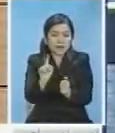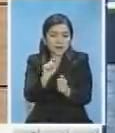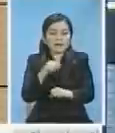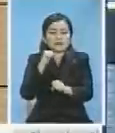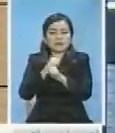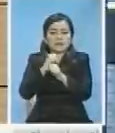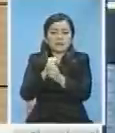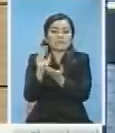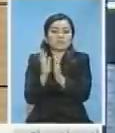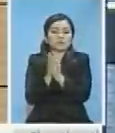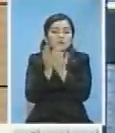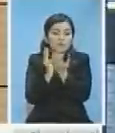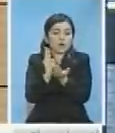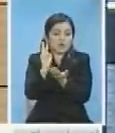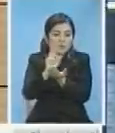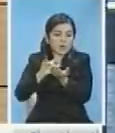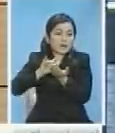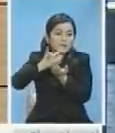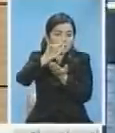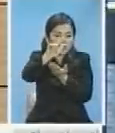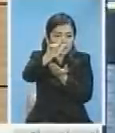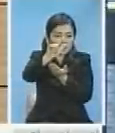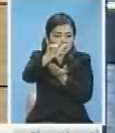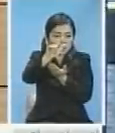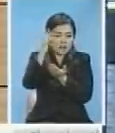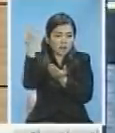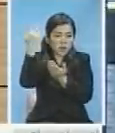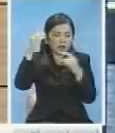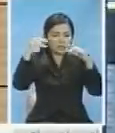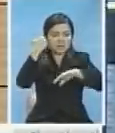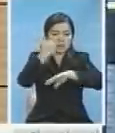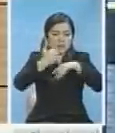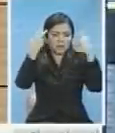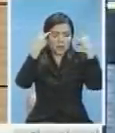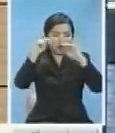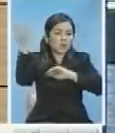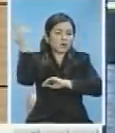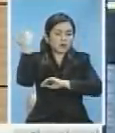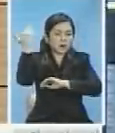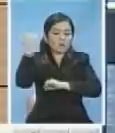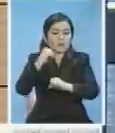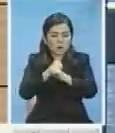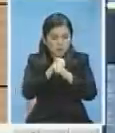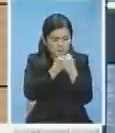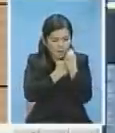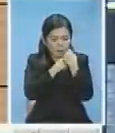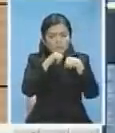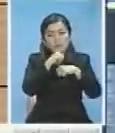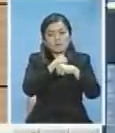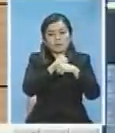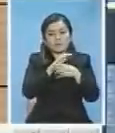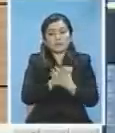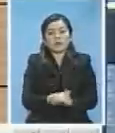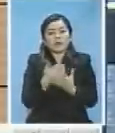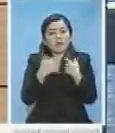ให้กับอดีตนายกรัฐมนตรีของไทยก็เกิดขึ้นแรกเริ่มเดิมทีนั้นมีความพยาย